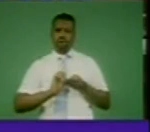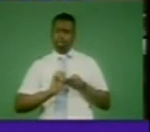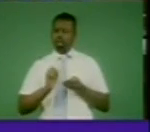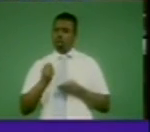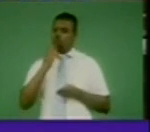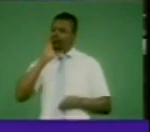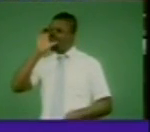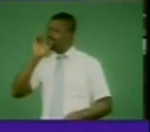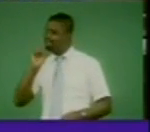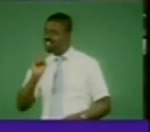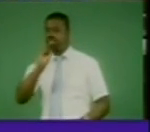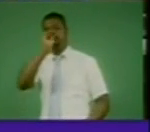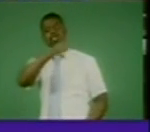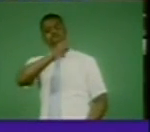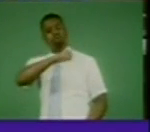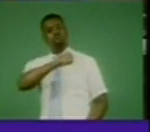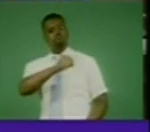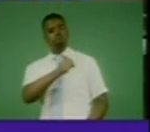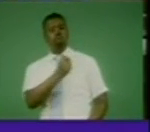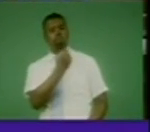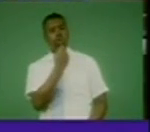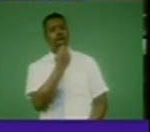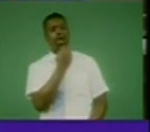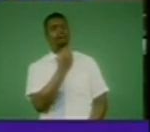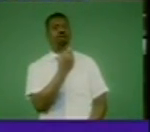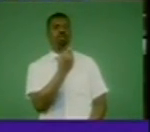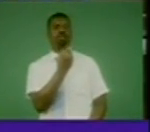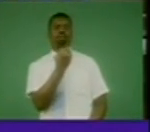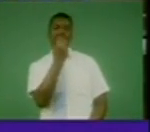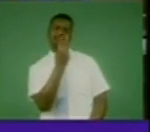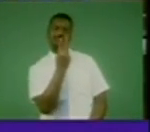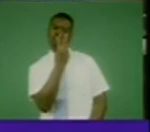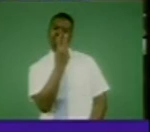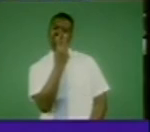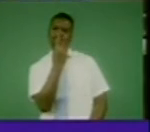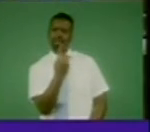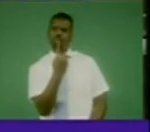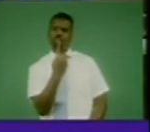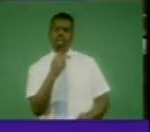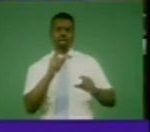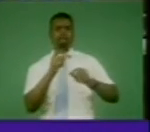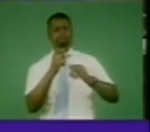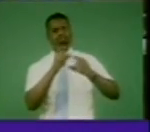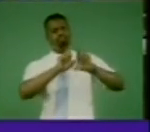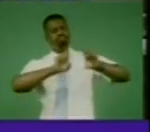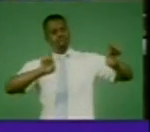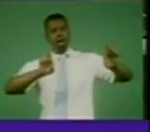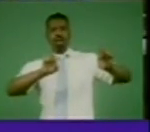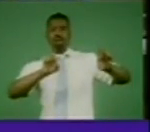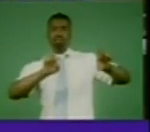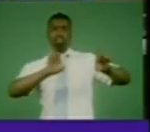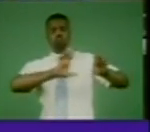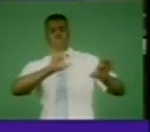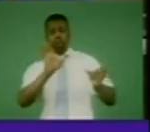kura 31 ibara 76 hadi 87. Kura 30